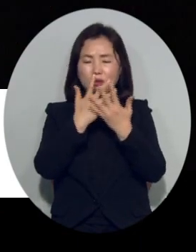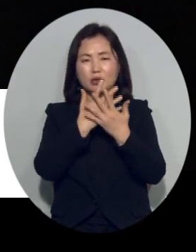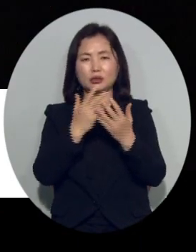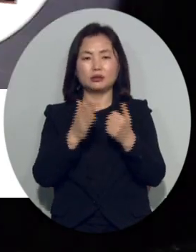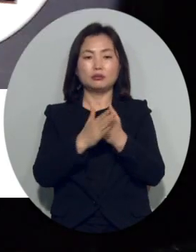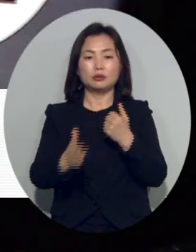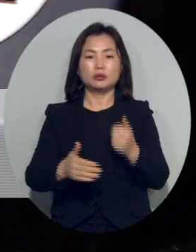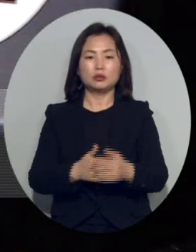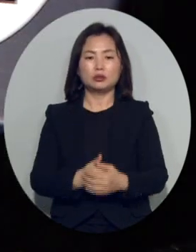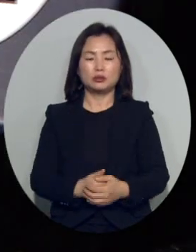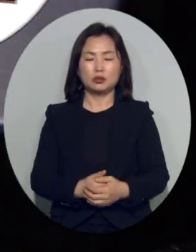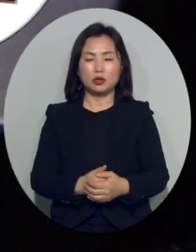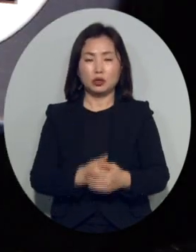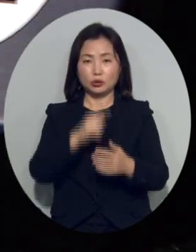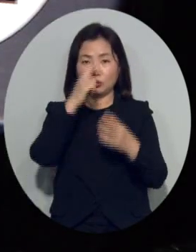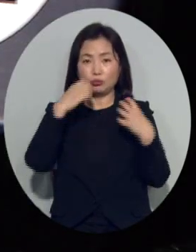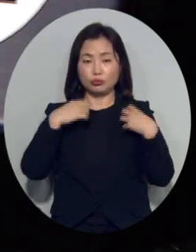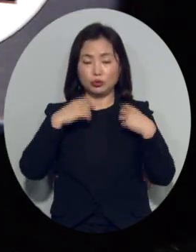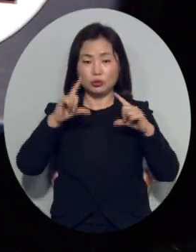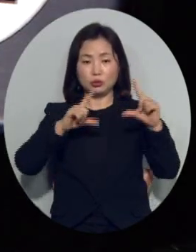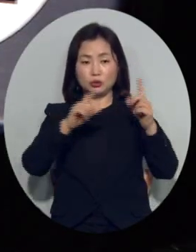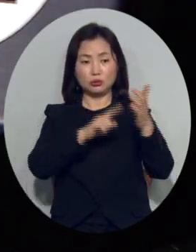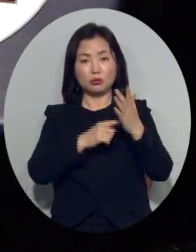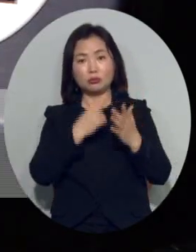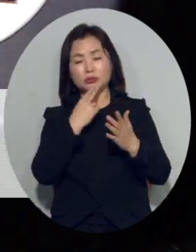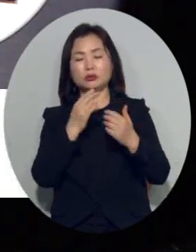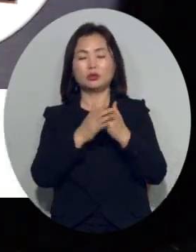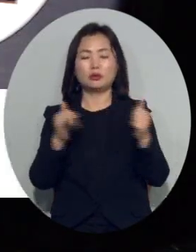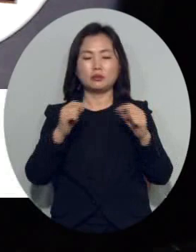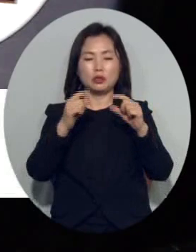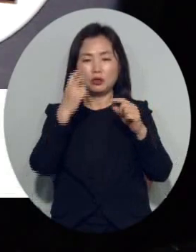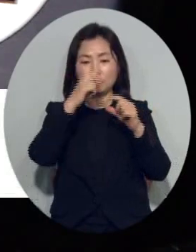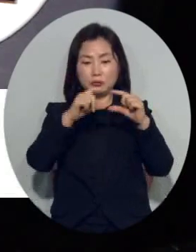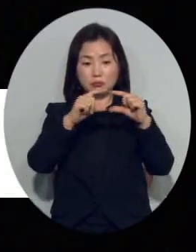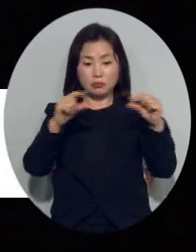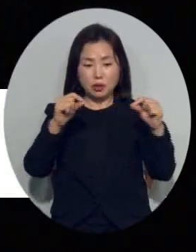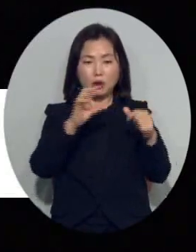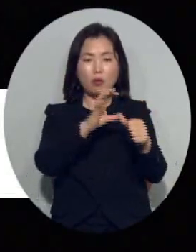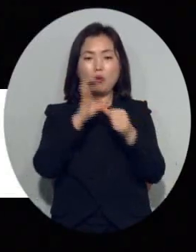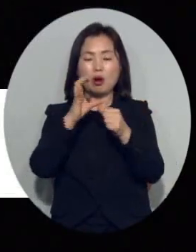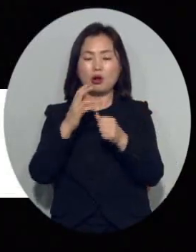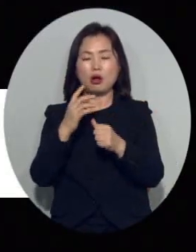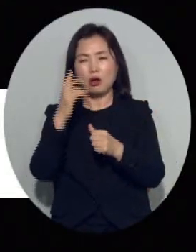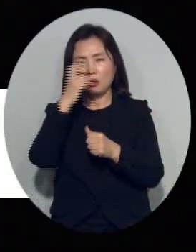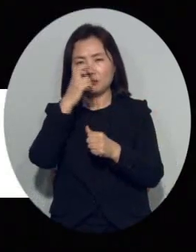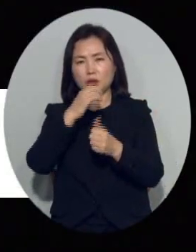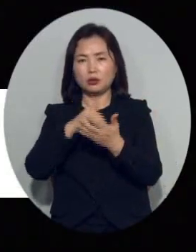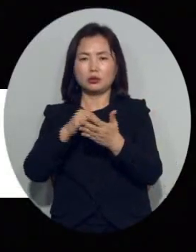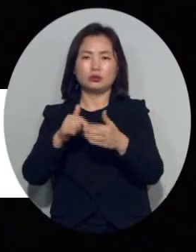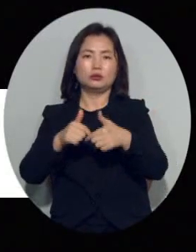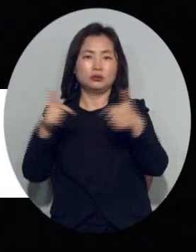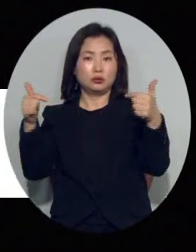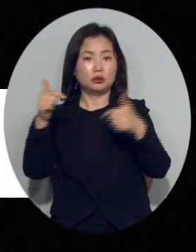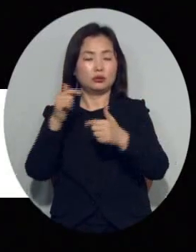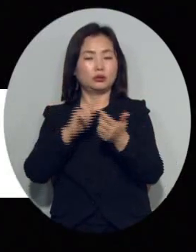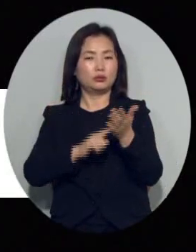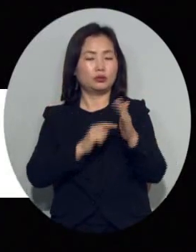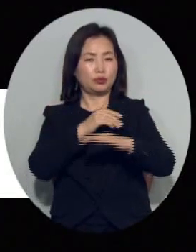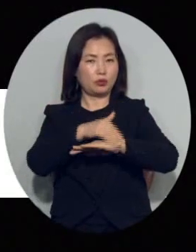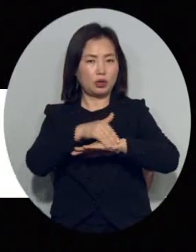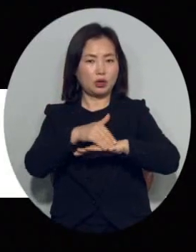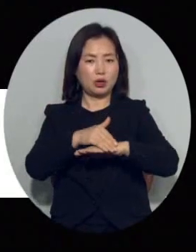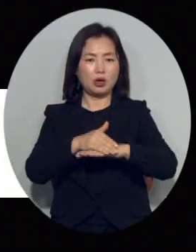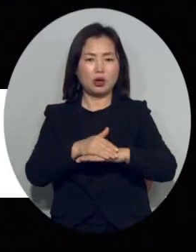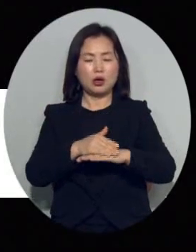않습니까? 정부도 무증상자 등에는 자가검사 키트를 활용해 진단검사 속도를 높이겠다고 밝혔습니다.